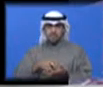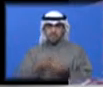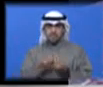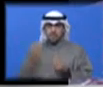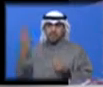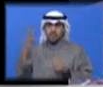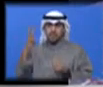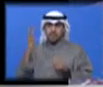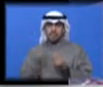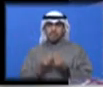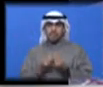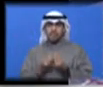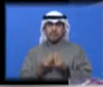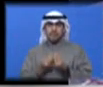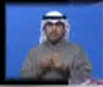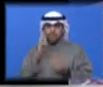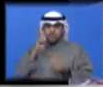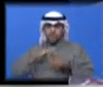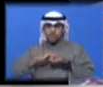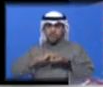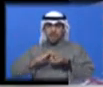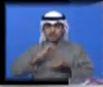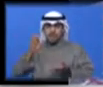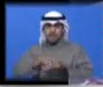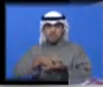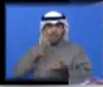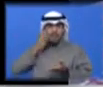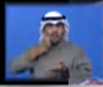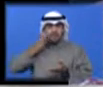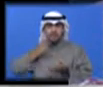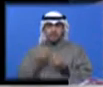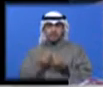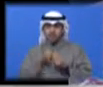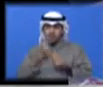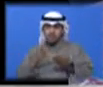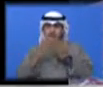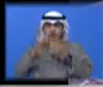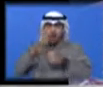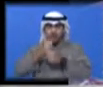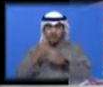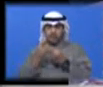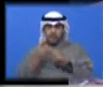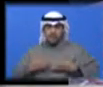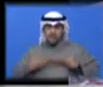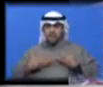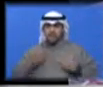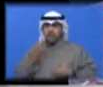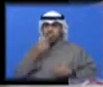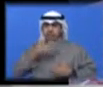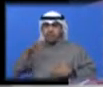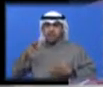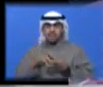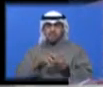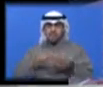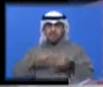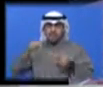43 للاتحاد، وان ينم او يعم الفرح على كل بلاد الخليج، ليس فقط امارات